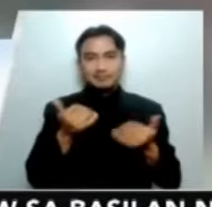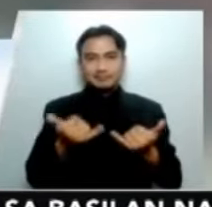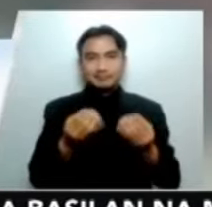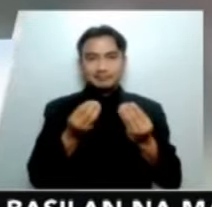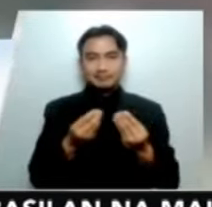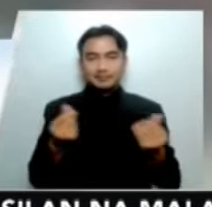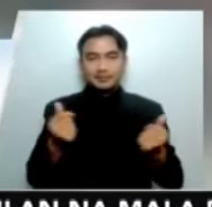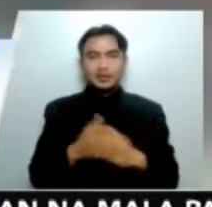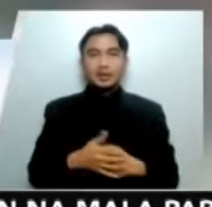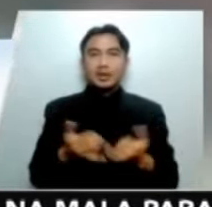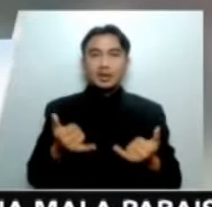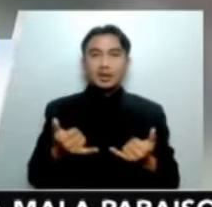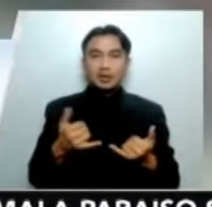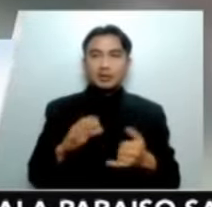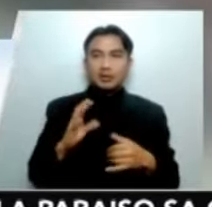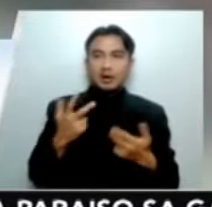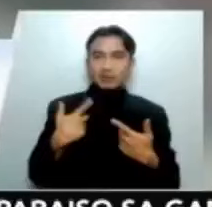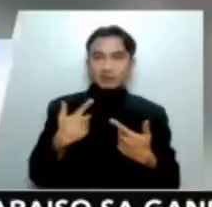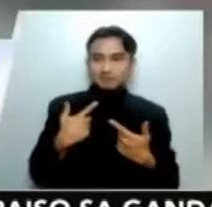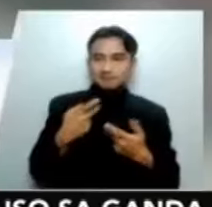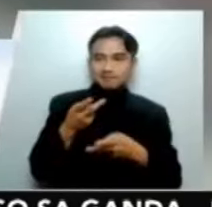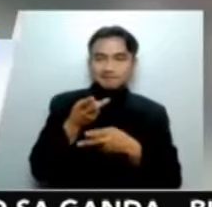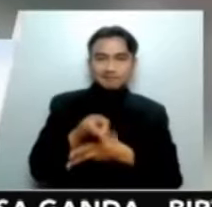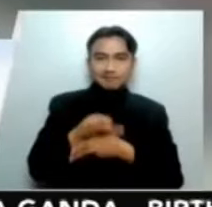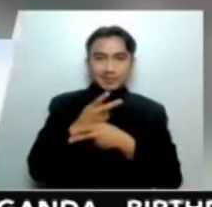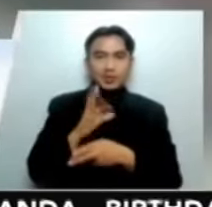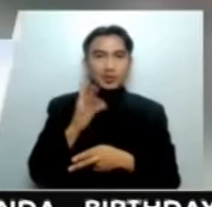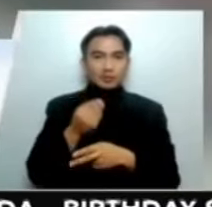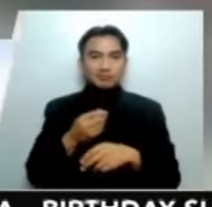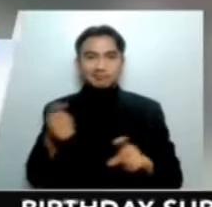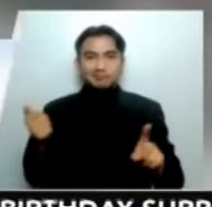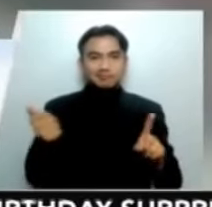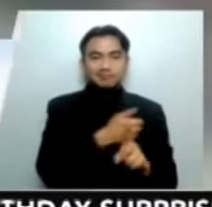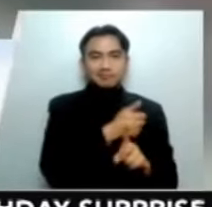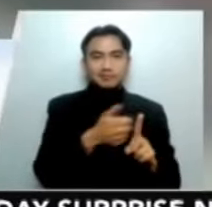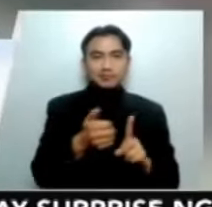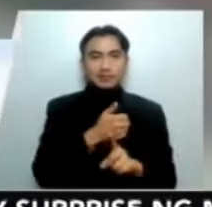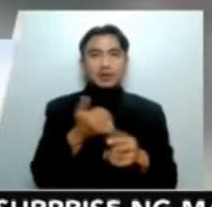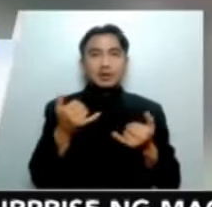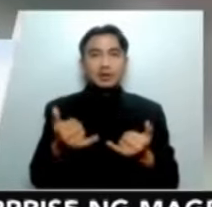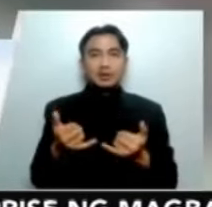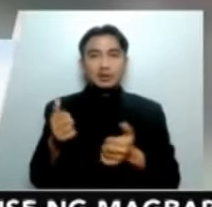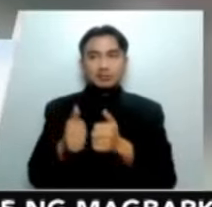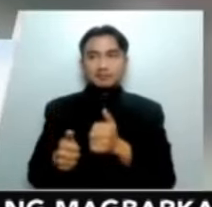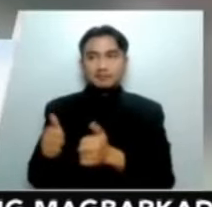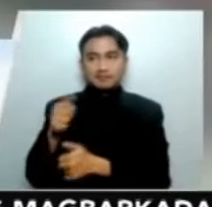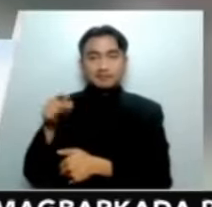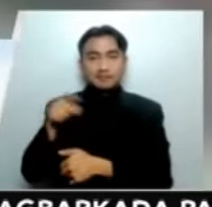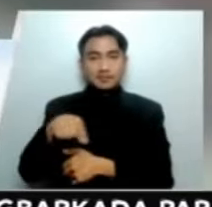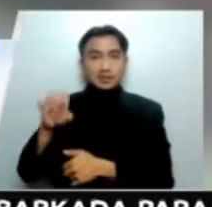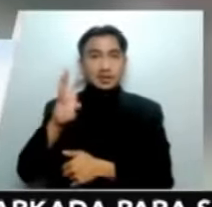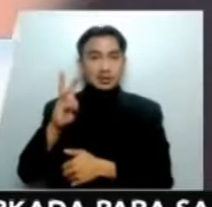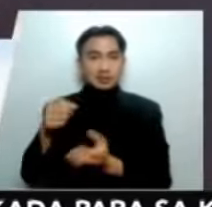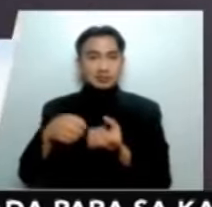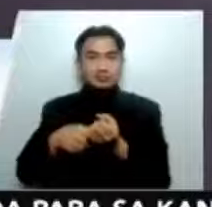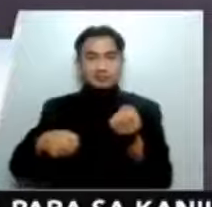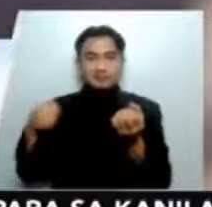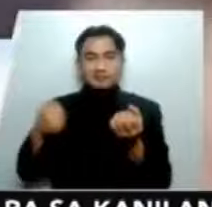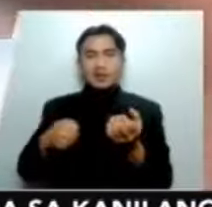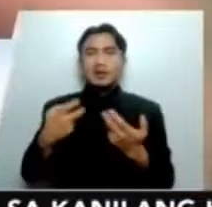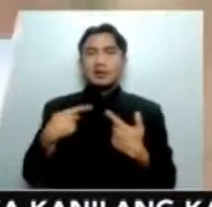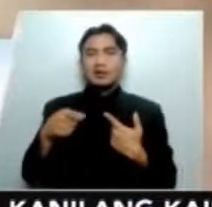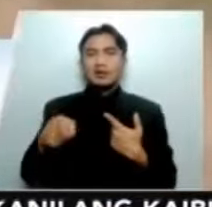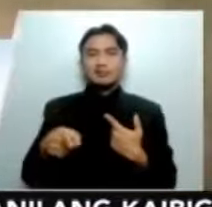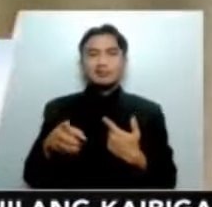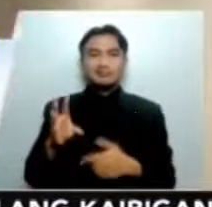aso. Sabi naman ng kapitan ng Barangay San Antonio, sinibakna, ang anim na tanod dahil nagsinungaling ang lima at isa